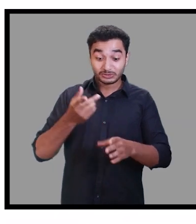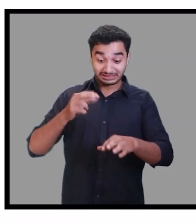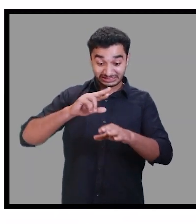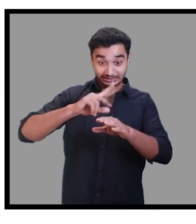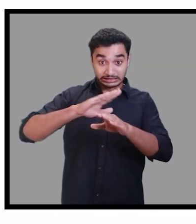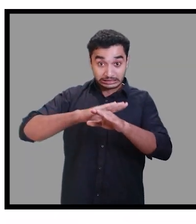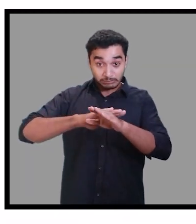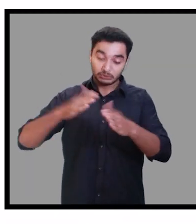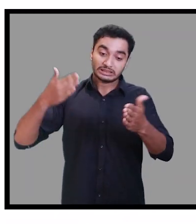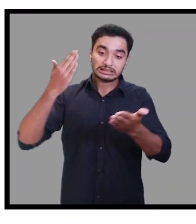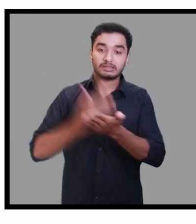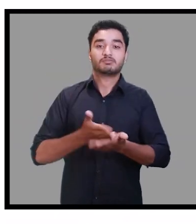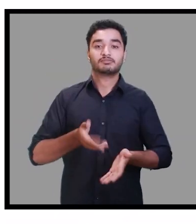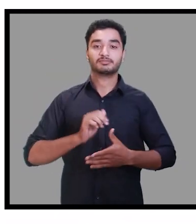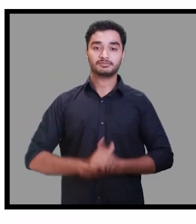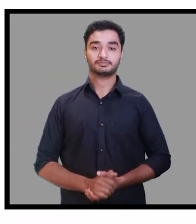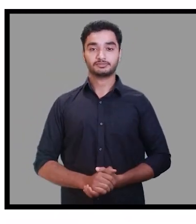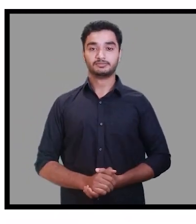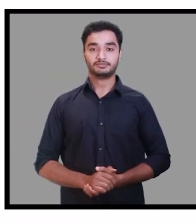یہ رکاوٹ بن سکتا ہے۔